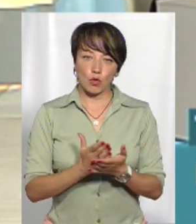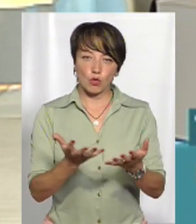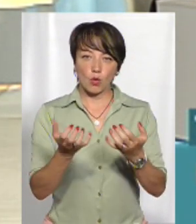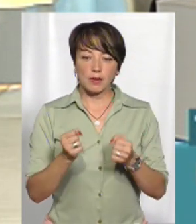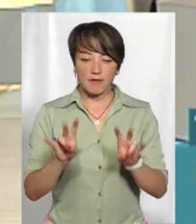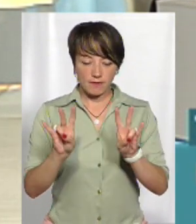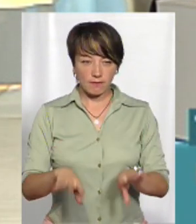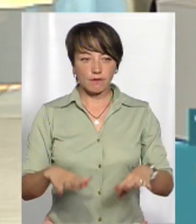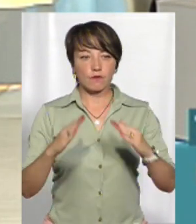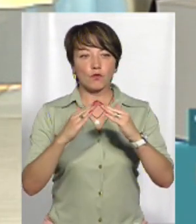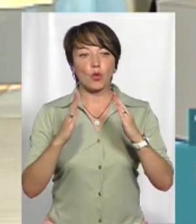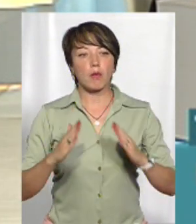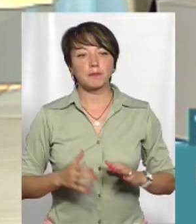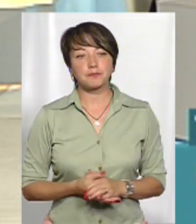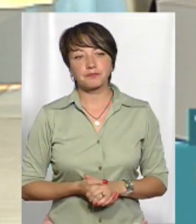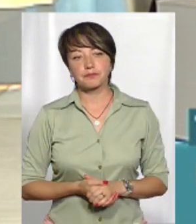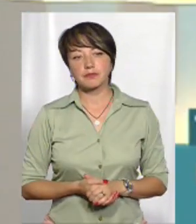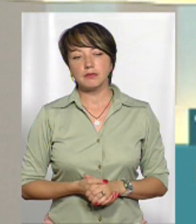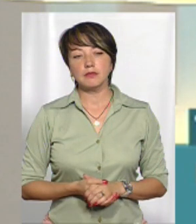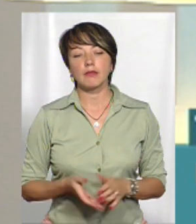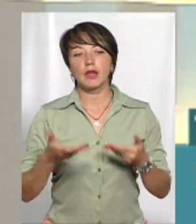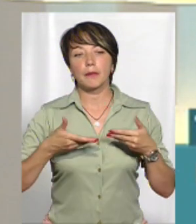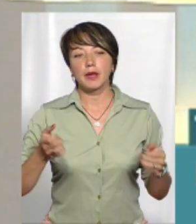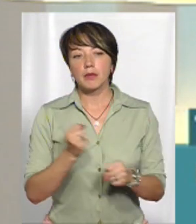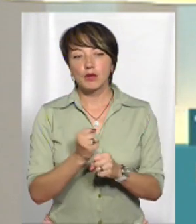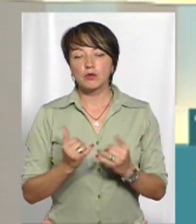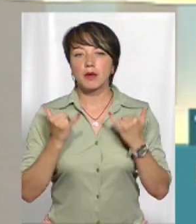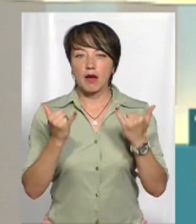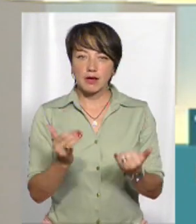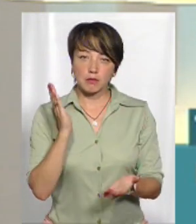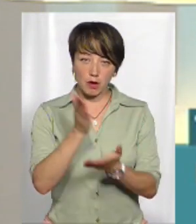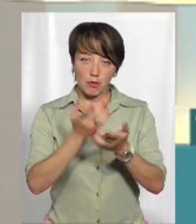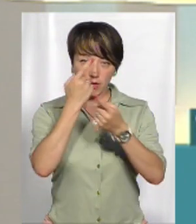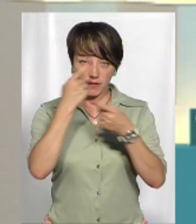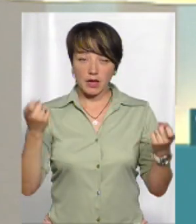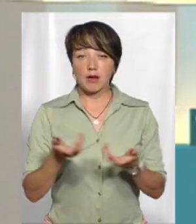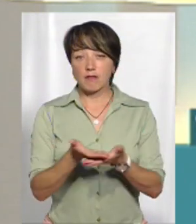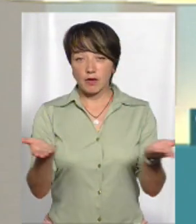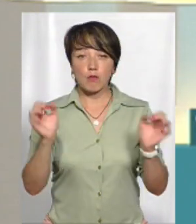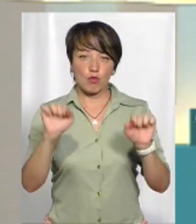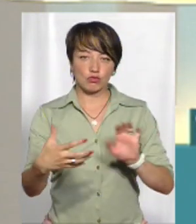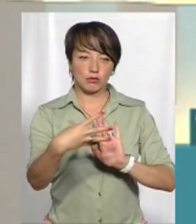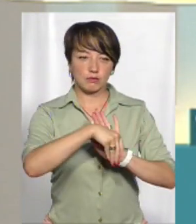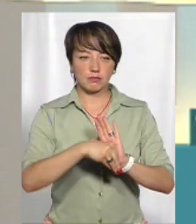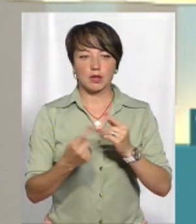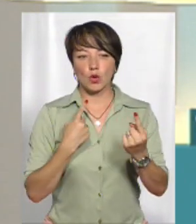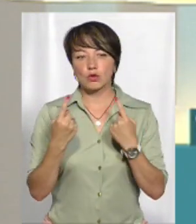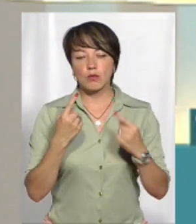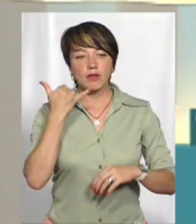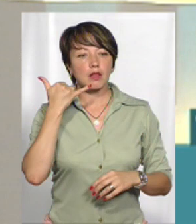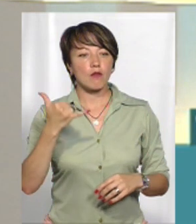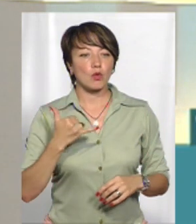не виходячи з дому. Нагадую, ми працюємо для вас наживо, а тому ви можете долучатися до розмови